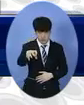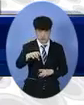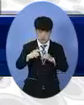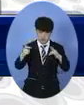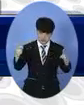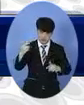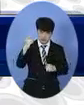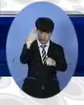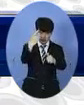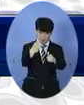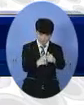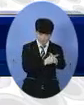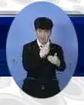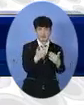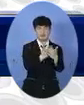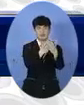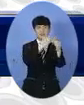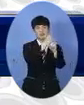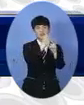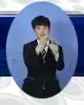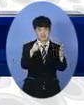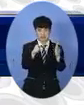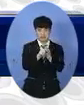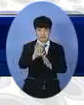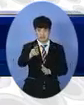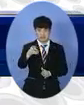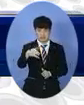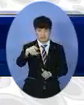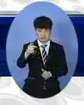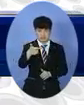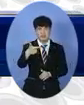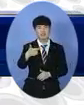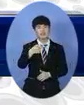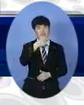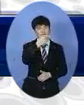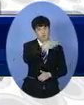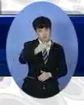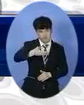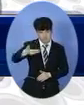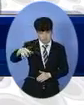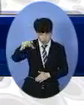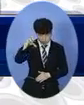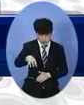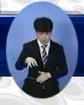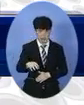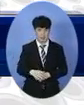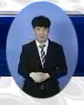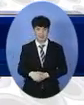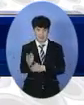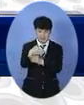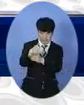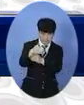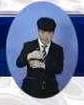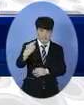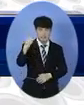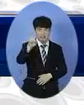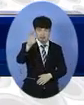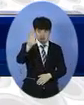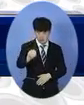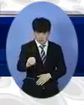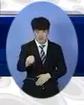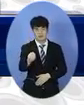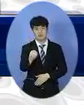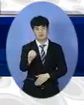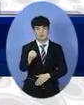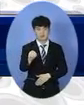자원 조성을 위해 경천천 상류 4곳에 어린 참깨 10만 마리를 방류했습니다. 충남도 수산연구소에서